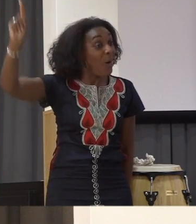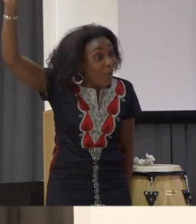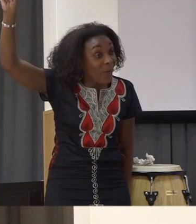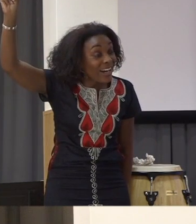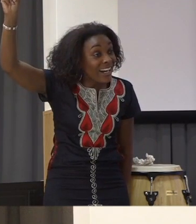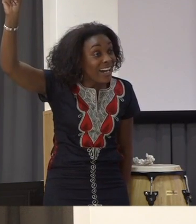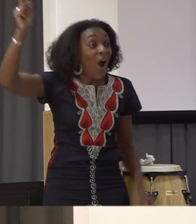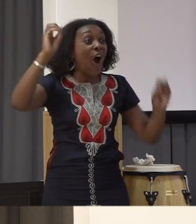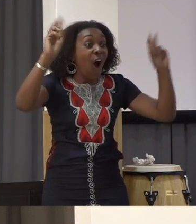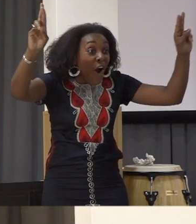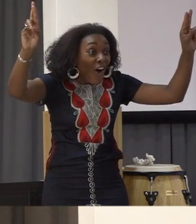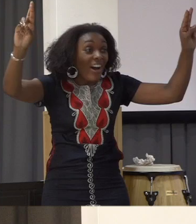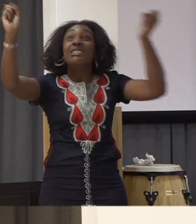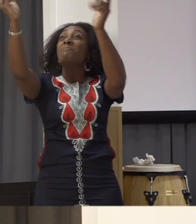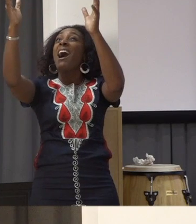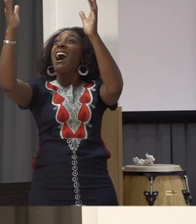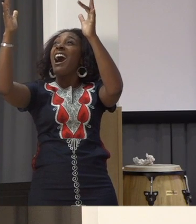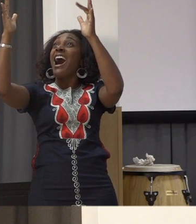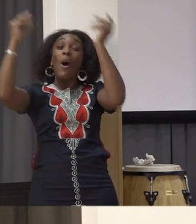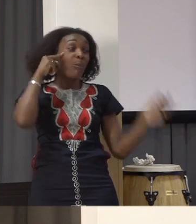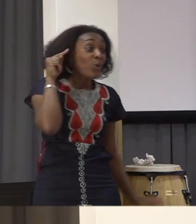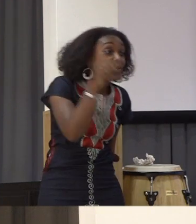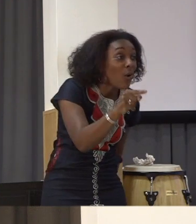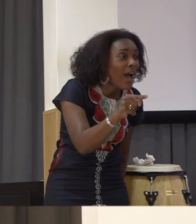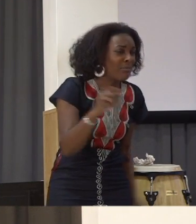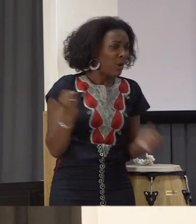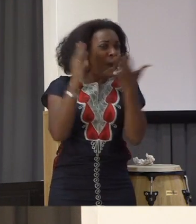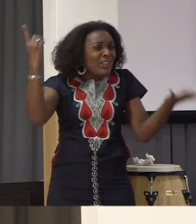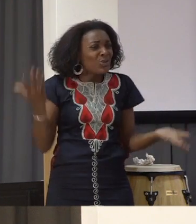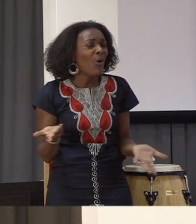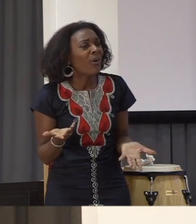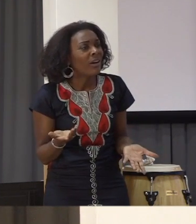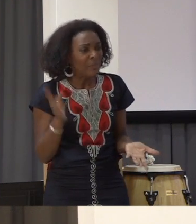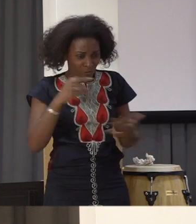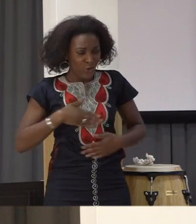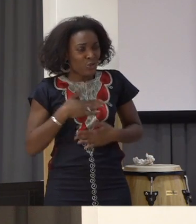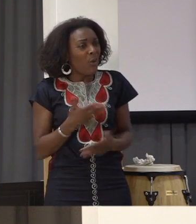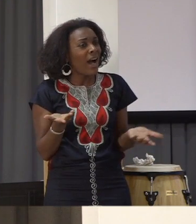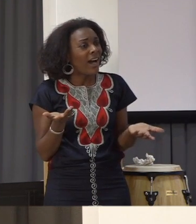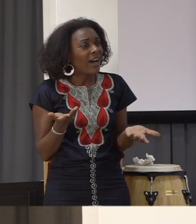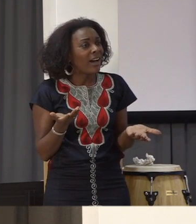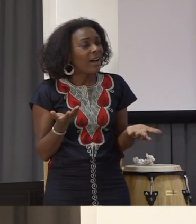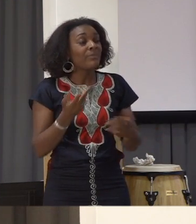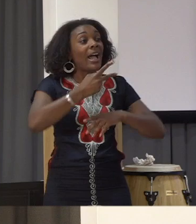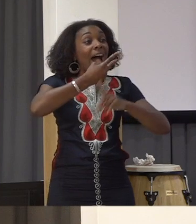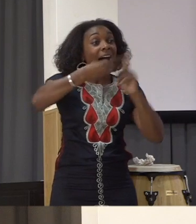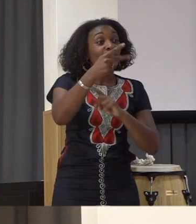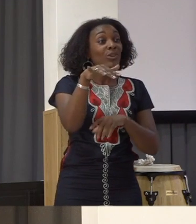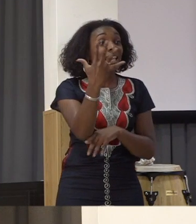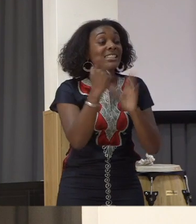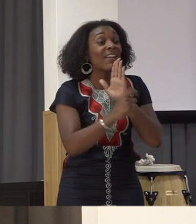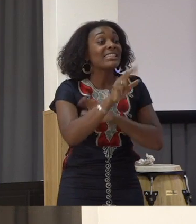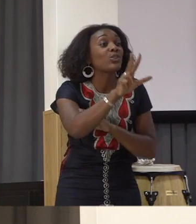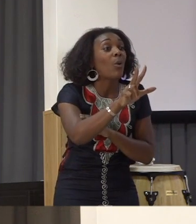qui est faite en or. Gloire à Dieu. Ça, c'est un grand sujet de joie. D'après Actes 15, 3, il nous est dit